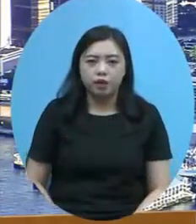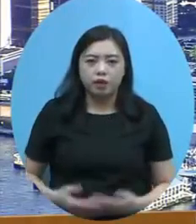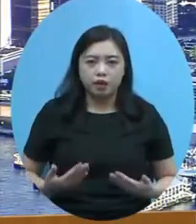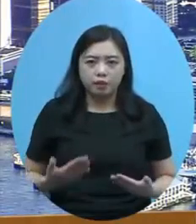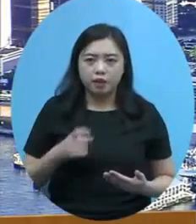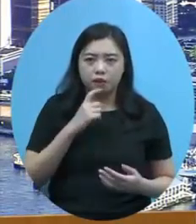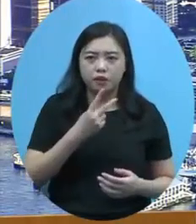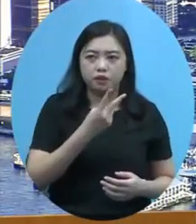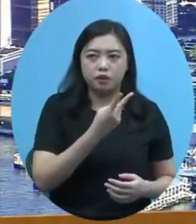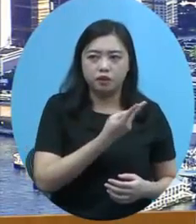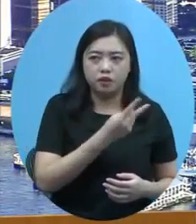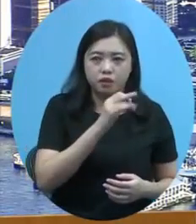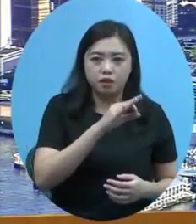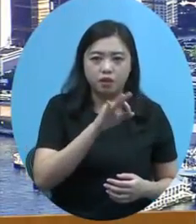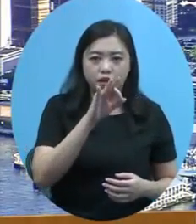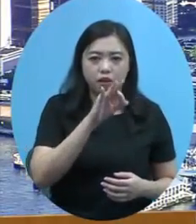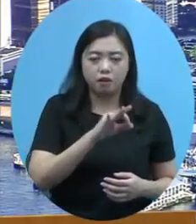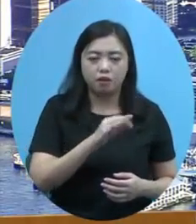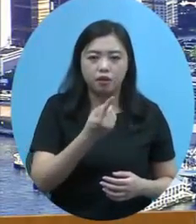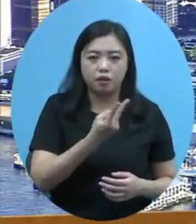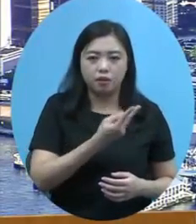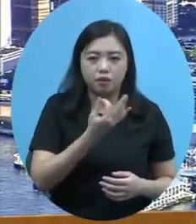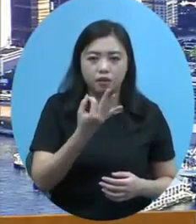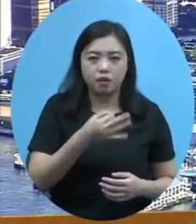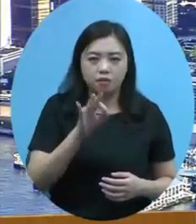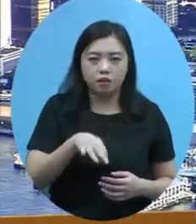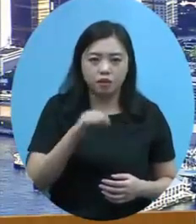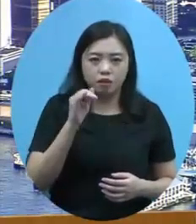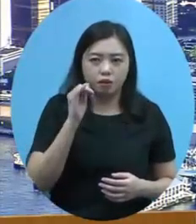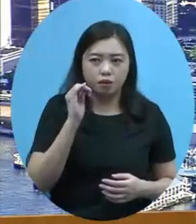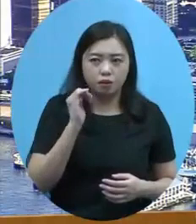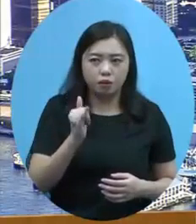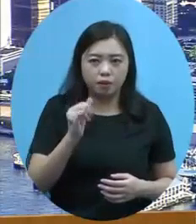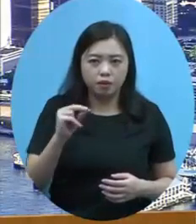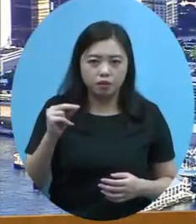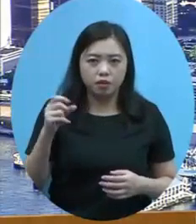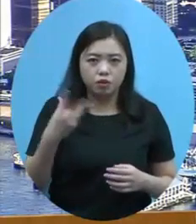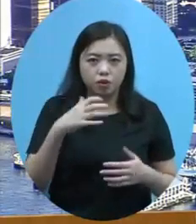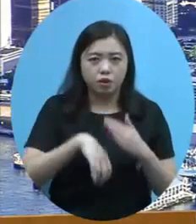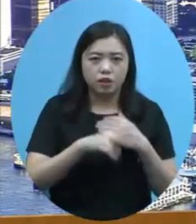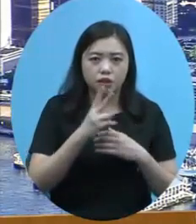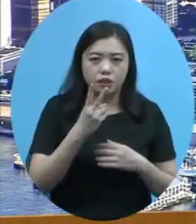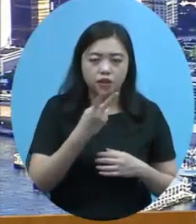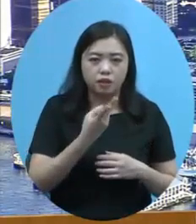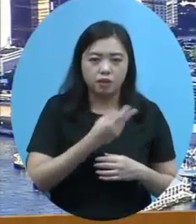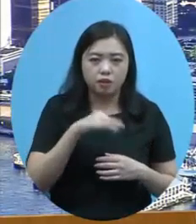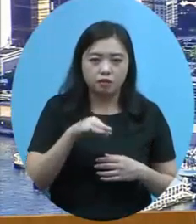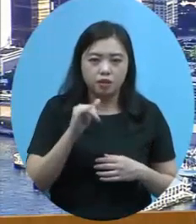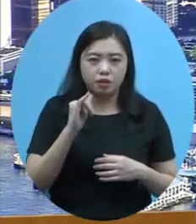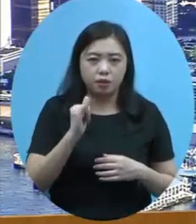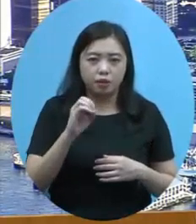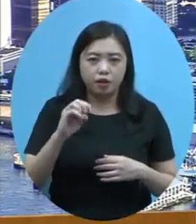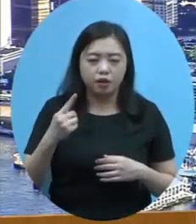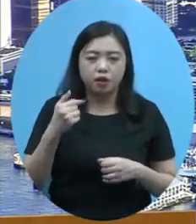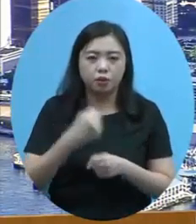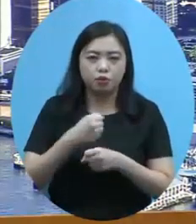有23,677名的員工確診，而當中23,601名的員工經已是返